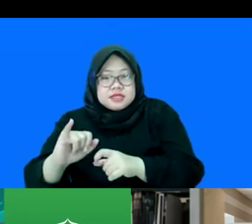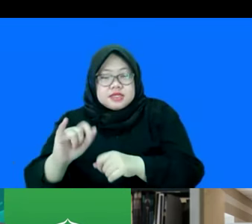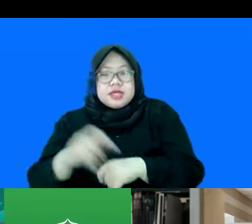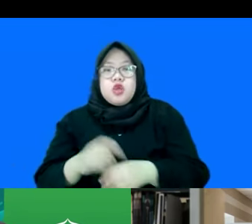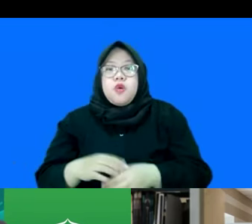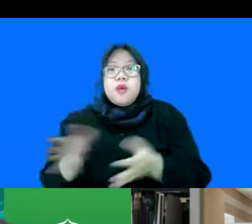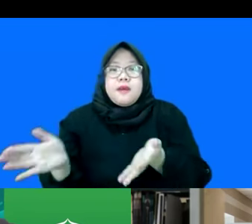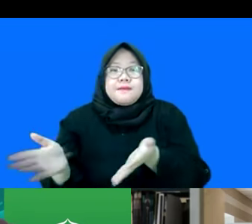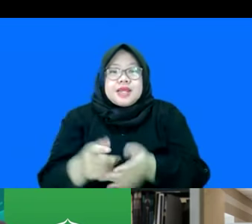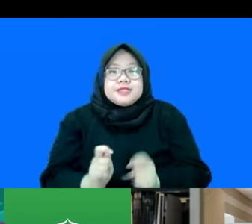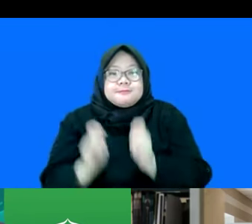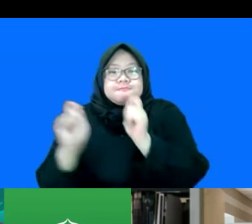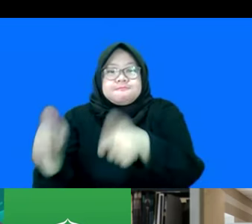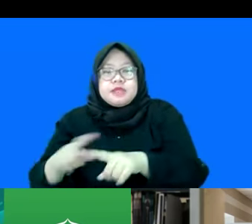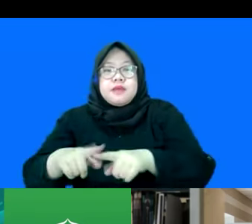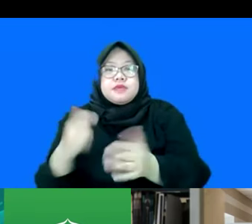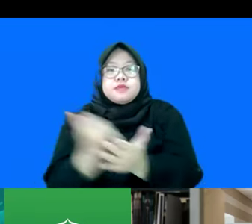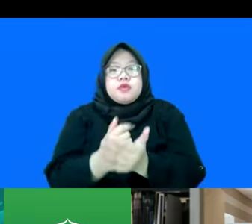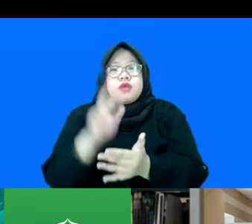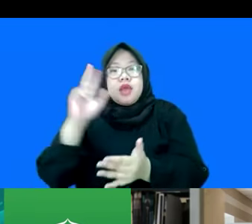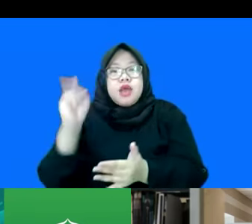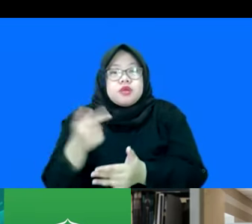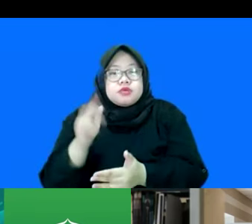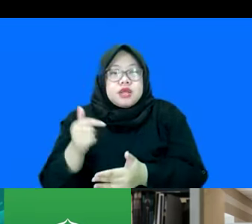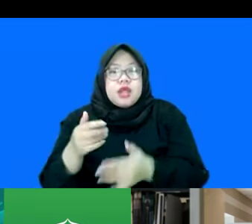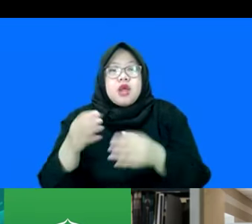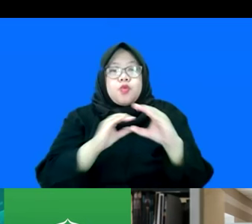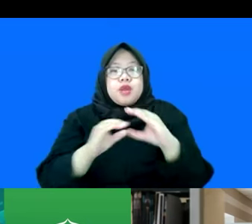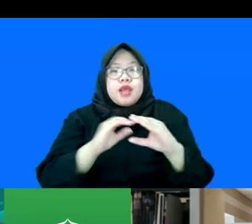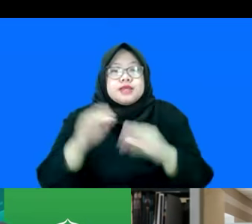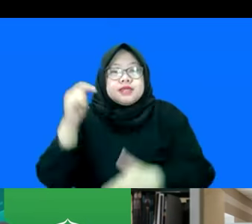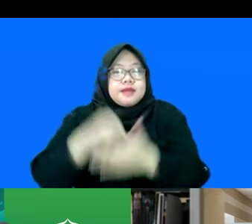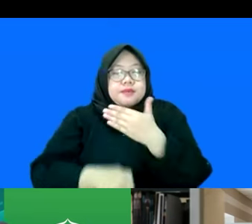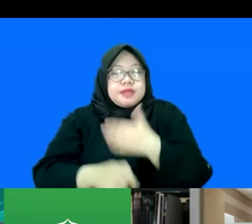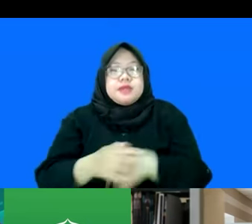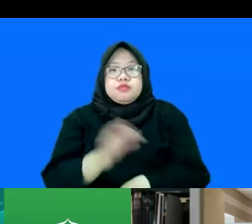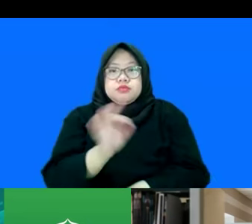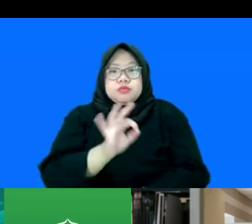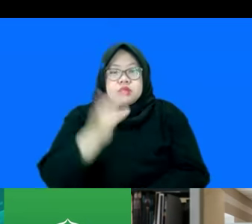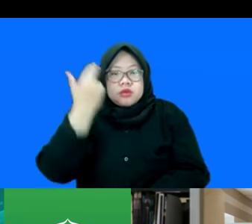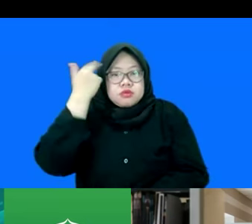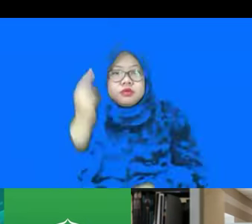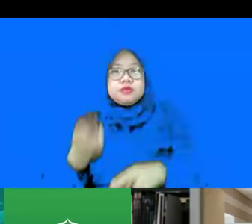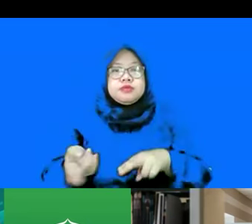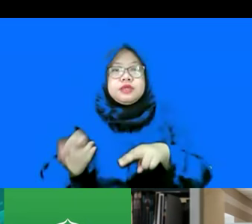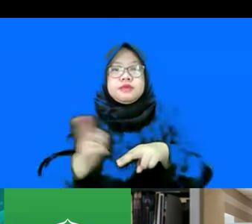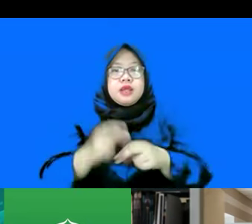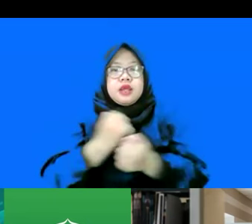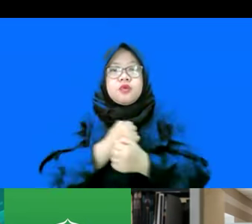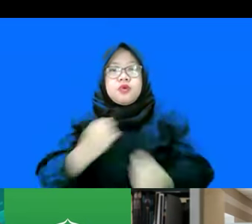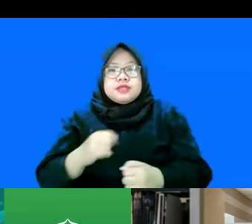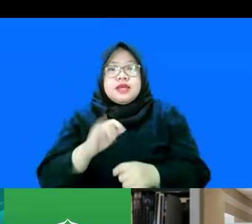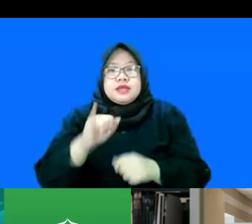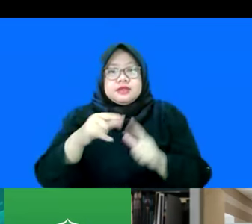dibuka ruang komunikasi yang lebih bukan dalam rangka apa ya menambah kewenangan jaksa kemudian membuat